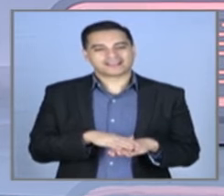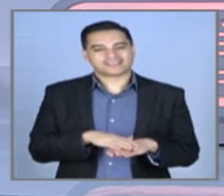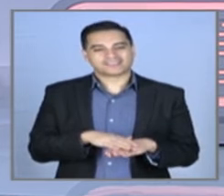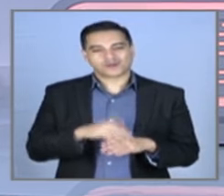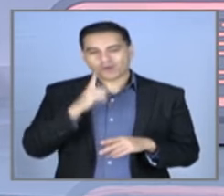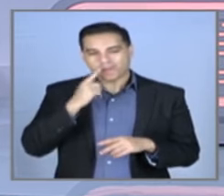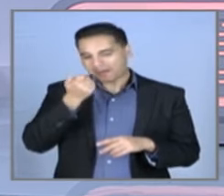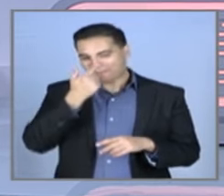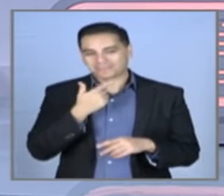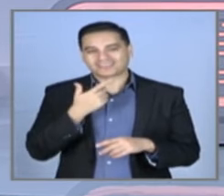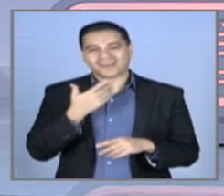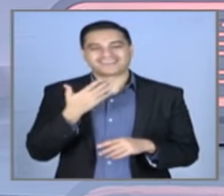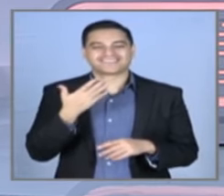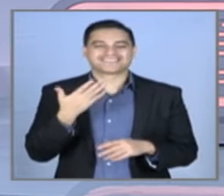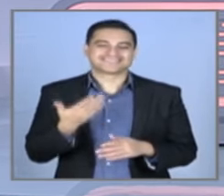بتعيط.